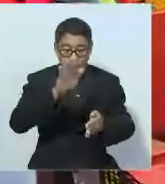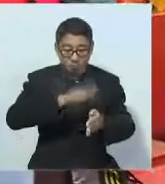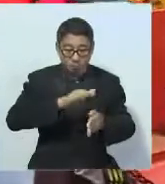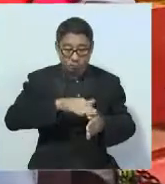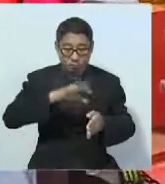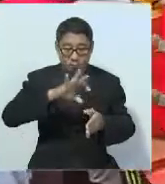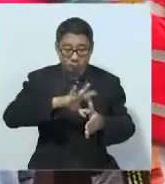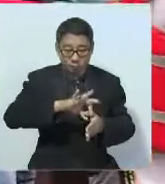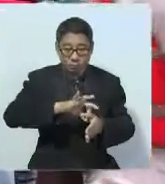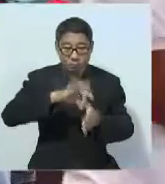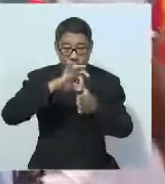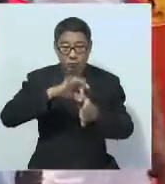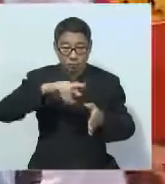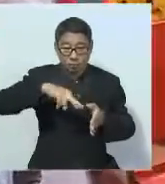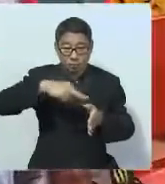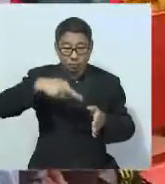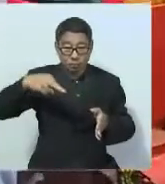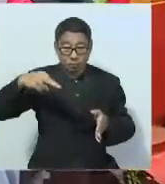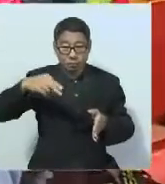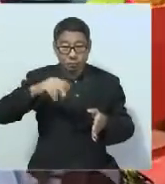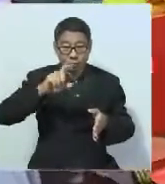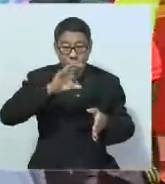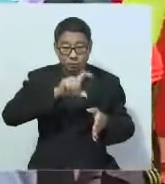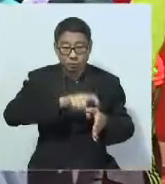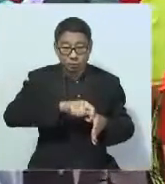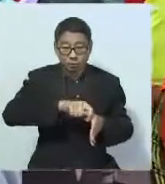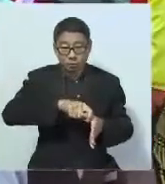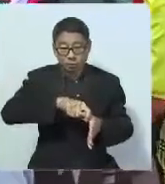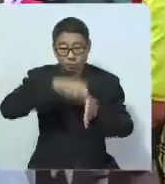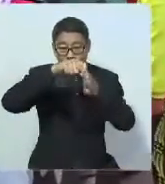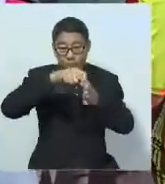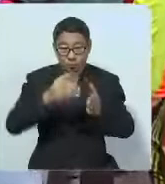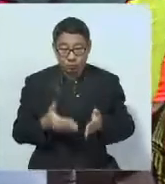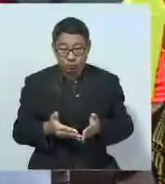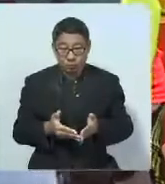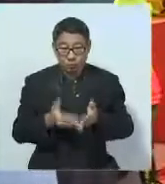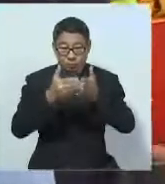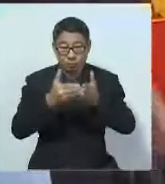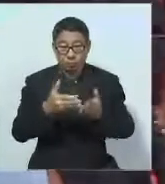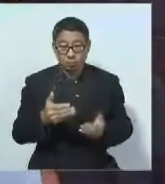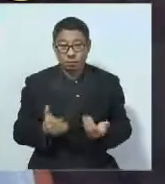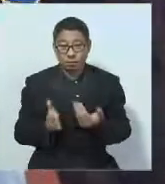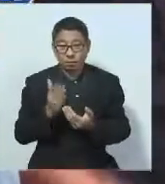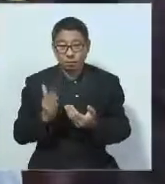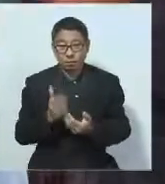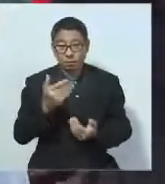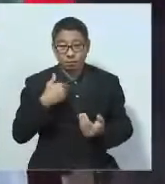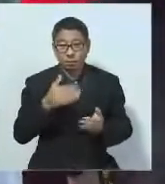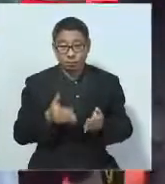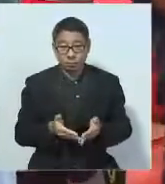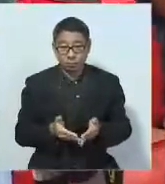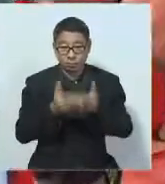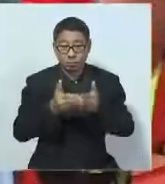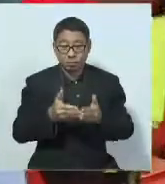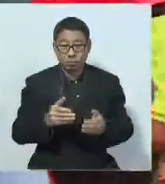นะครับเสร็จแล้วก็ยาวเชือกเนี่ยมาเกี่ยวกับสเปซเดอร์บาร์แล้วก็เริ่มยกนะ คือบทสรุปง่ายๆนะครับ เริ่มยกได้เมื่อไห